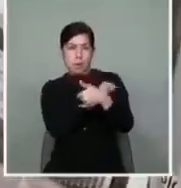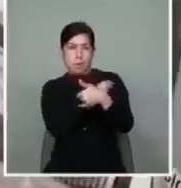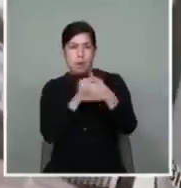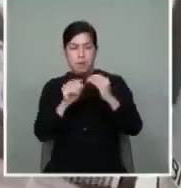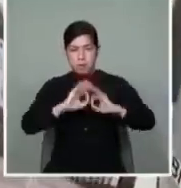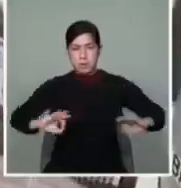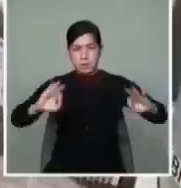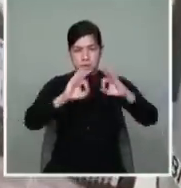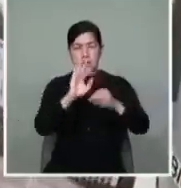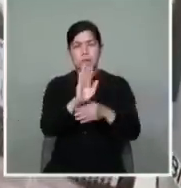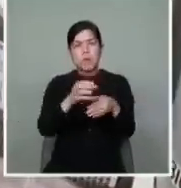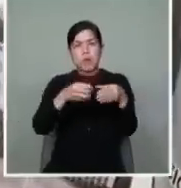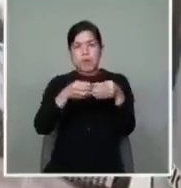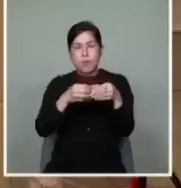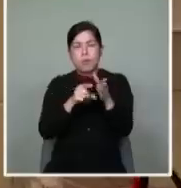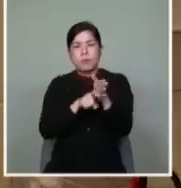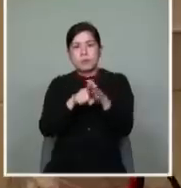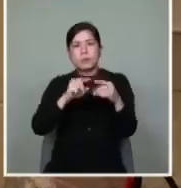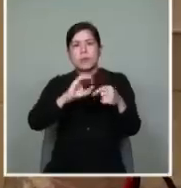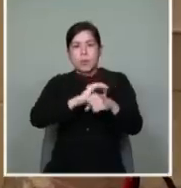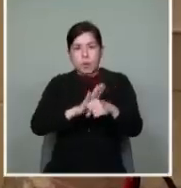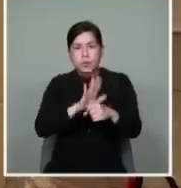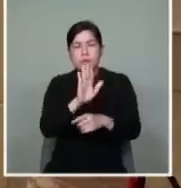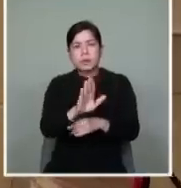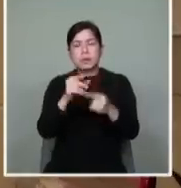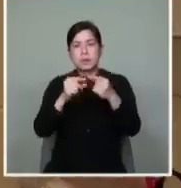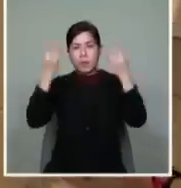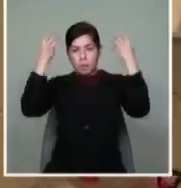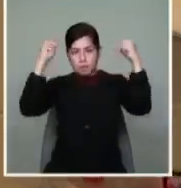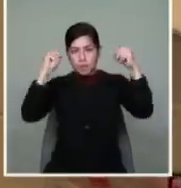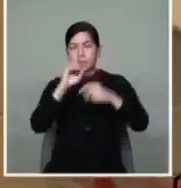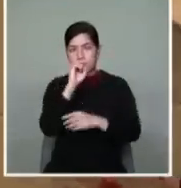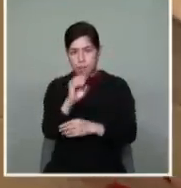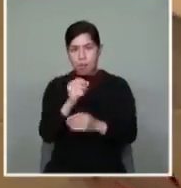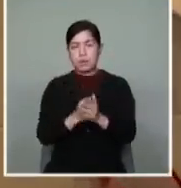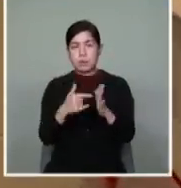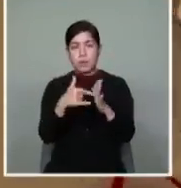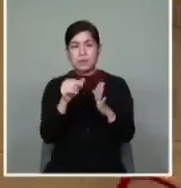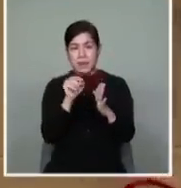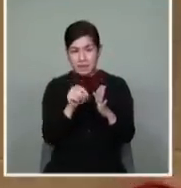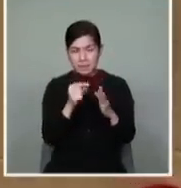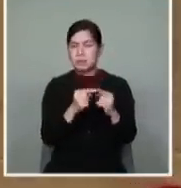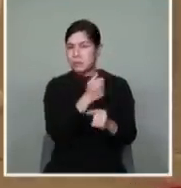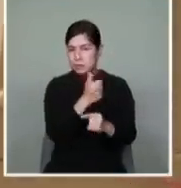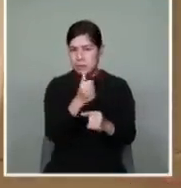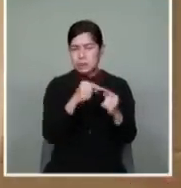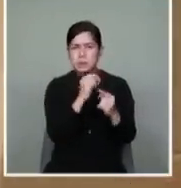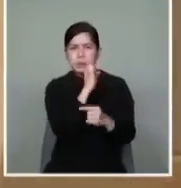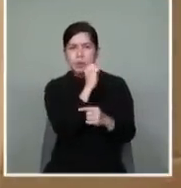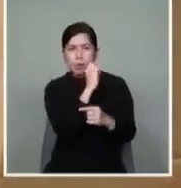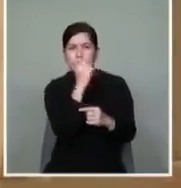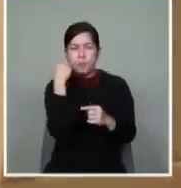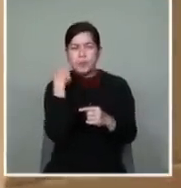ในทีมเฉพาะกิจโควิด-19ของทรัมป์เองก็ระบุว่าเจ้ายาแอนติบอดีตัวนี้ให้ผลดีในระหว่างการทดลองนอกเหนือจาก